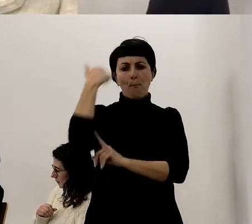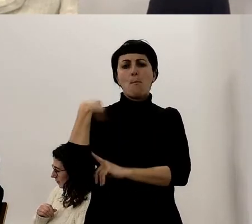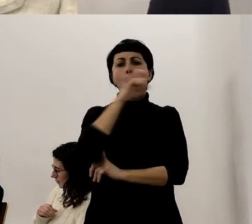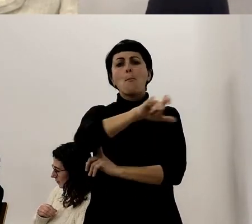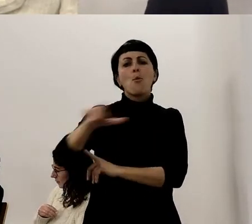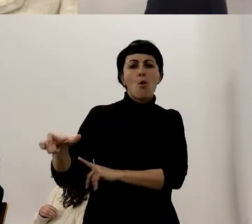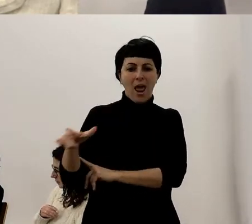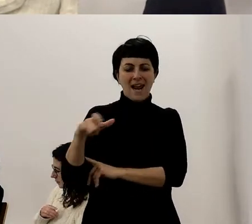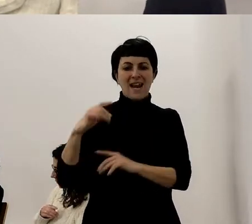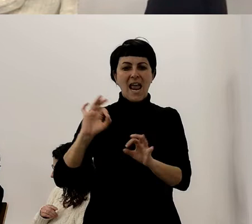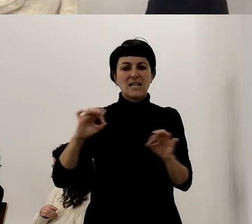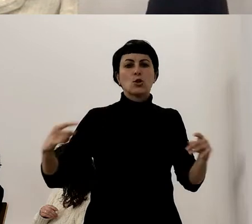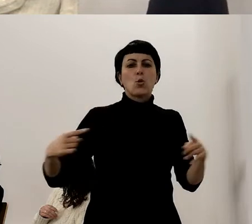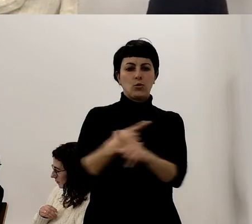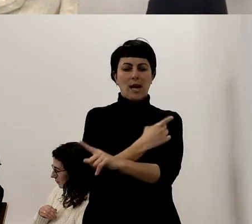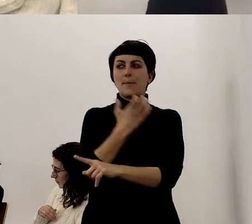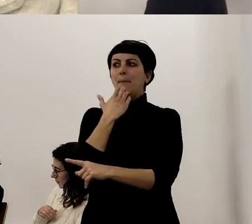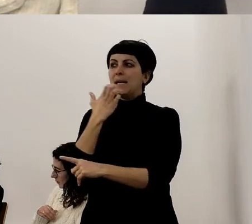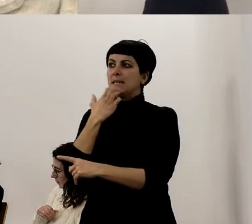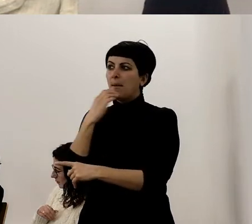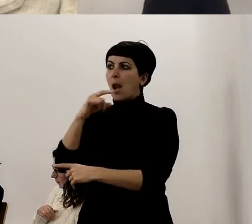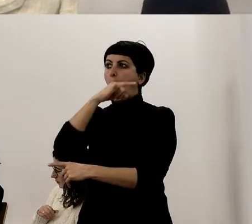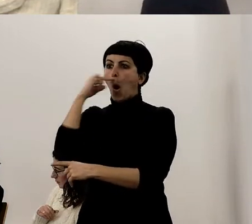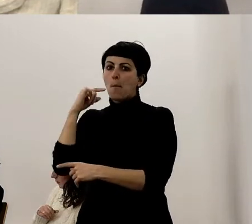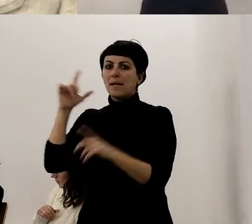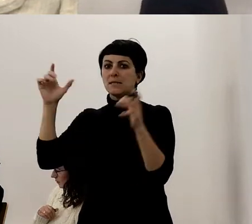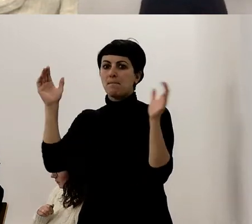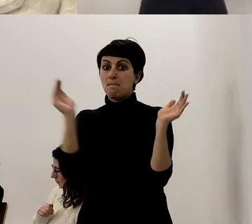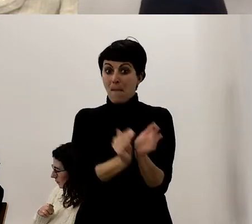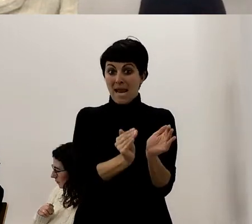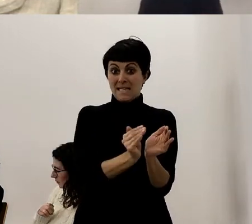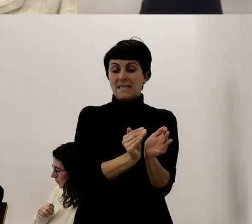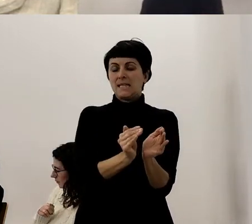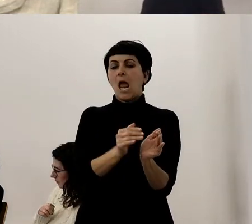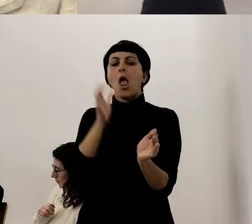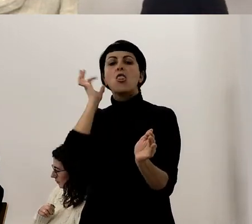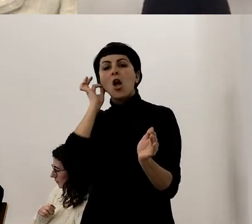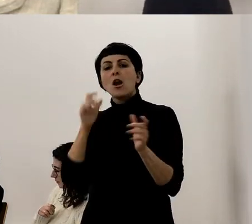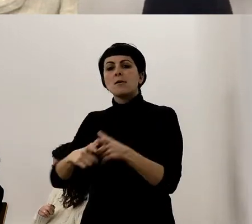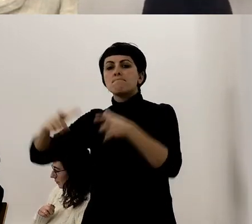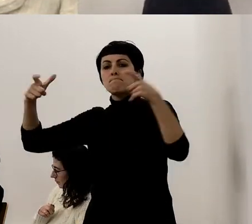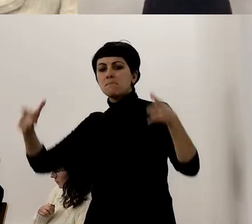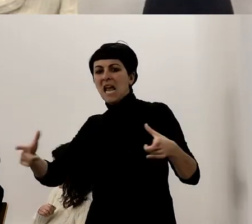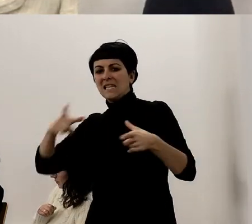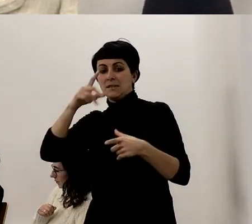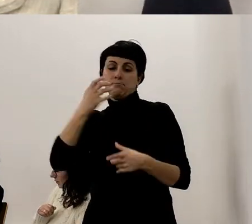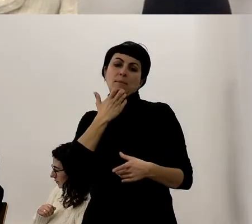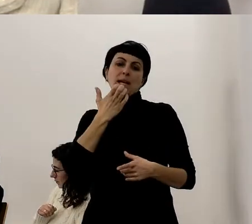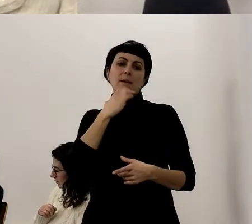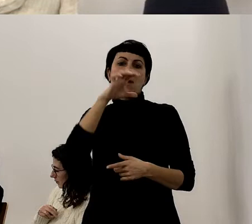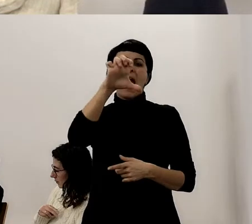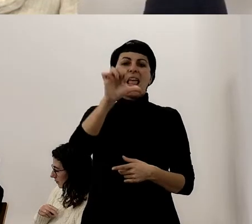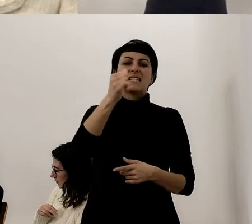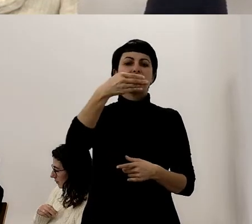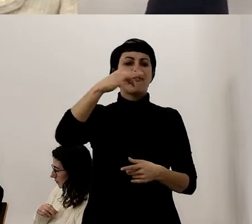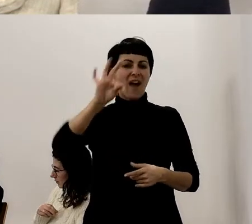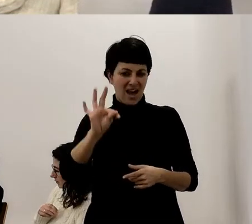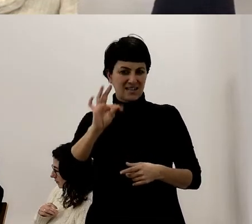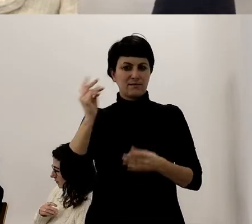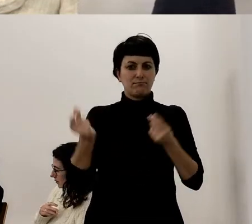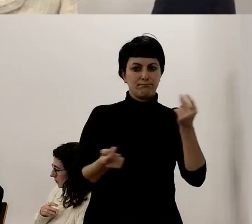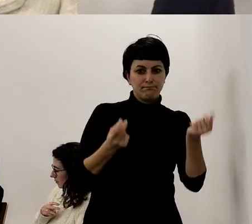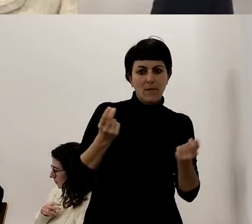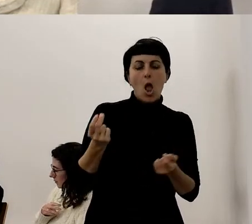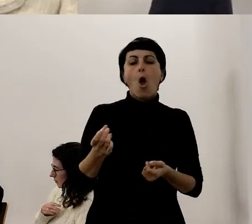és el contrari, que hi ha més dones que homes? En el cas de l'Agnès, que és de l'Esbart, això ho noteu? O altres, en el món